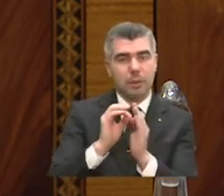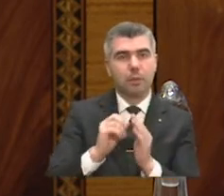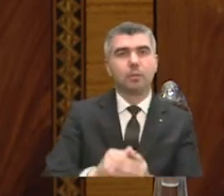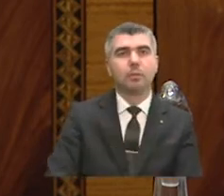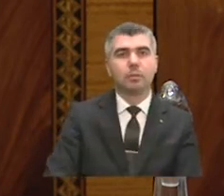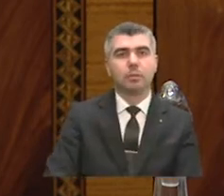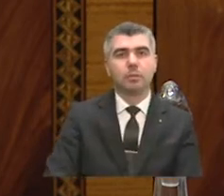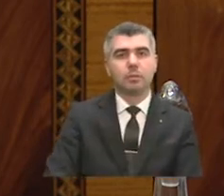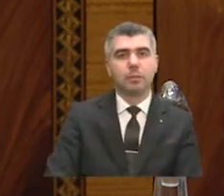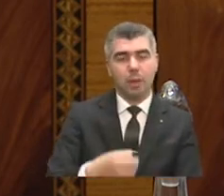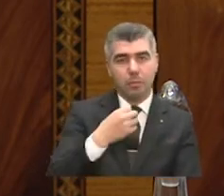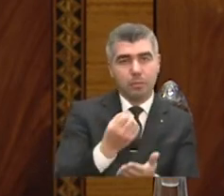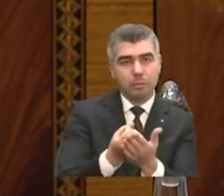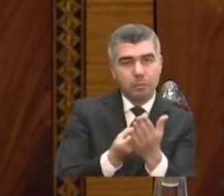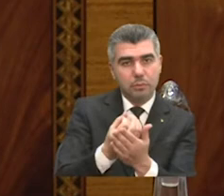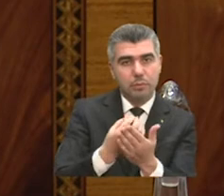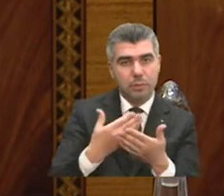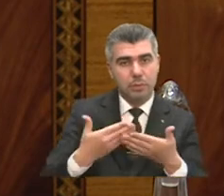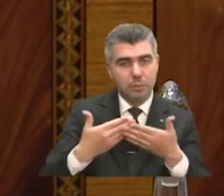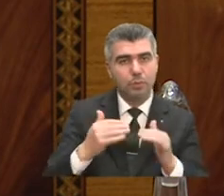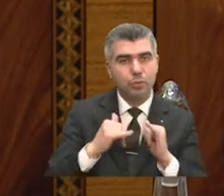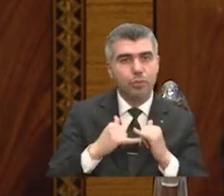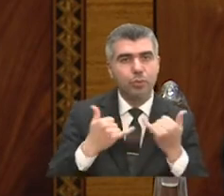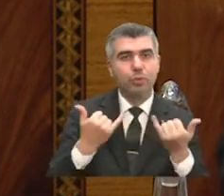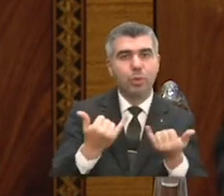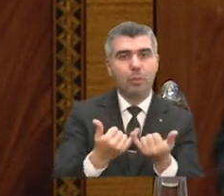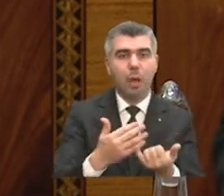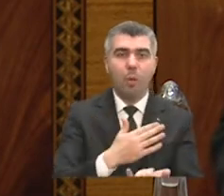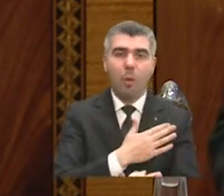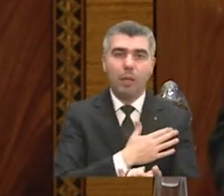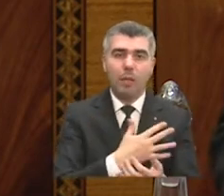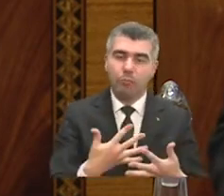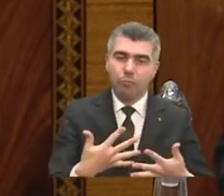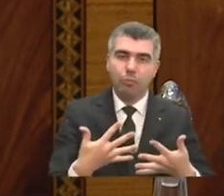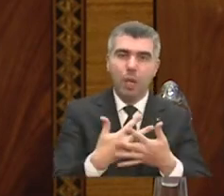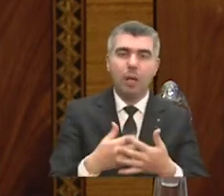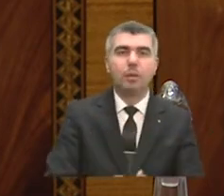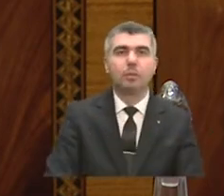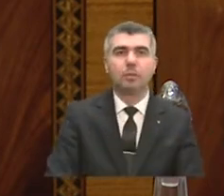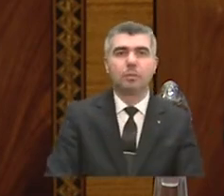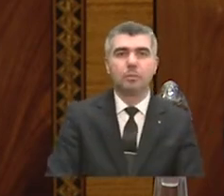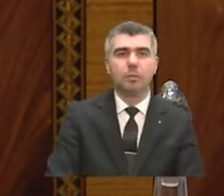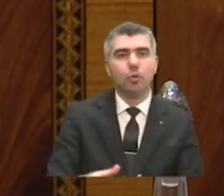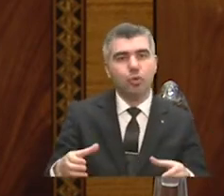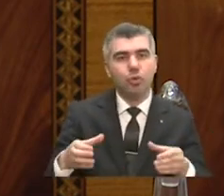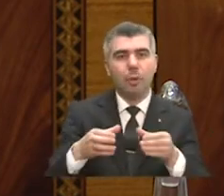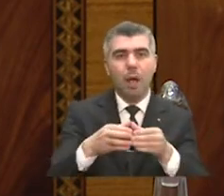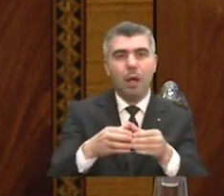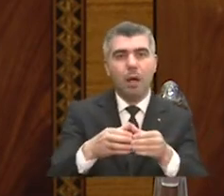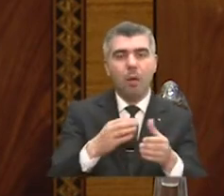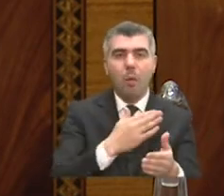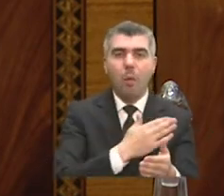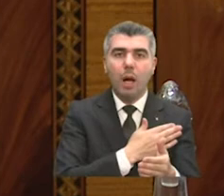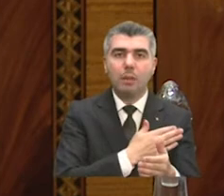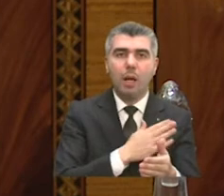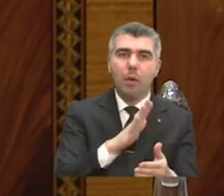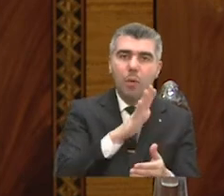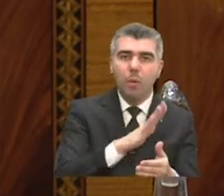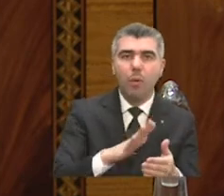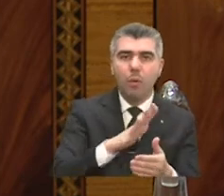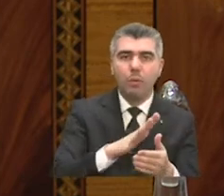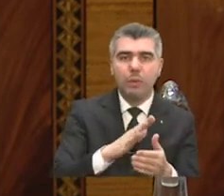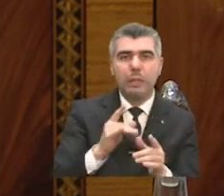groupe parlementaire de la justice et du développement d'assister et de participer à cette